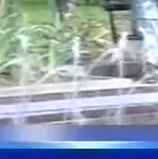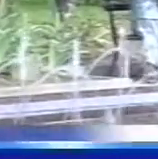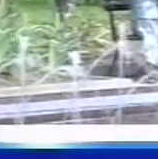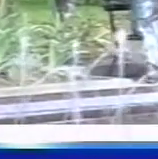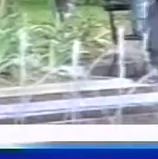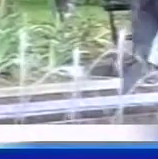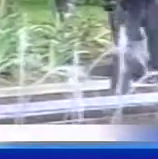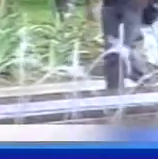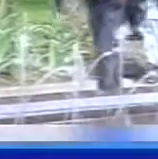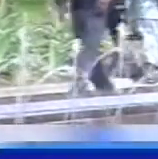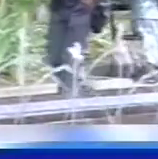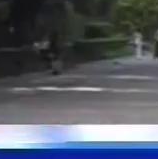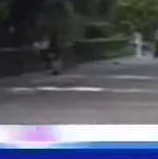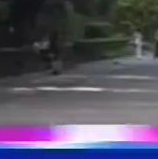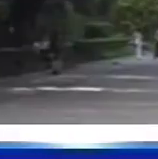МУЗЫКАЛЬНАЯ ЗАСТАВКА